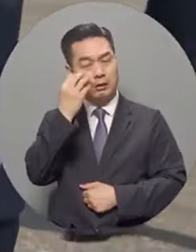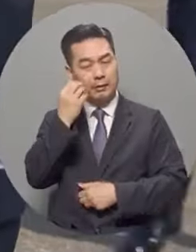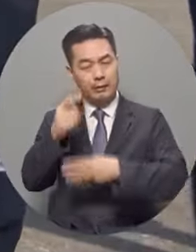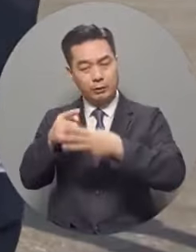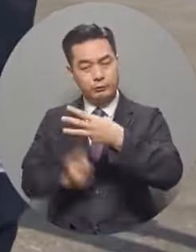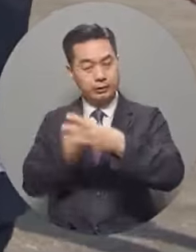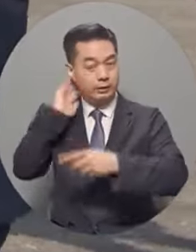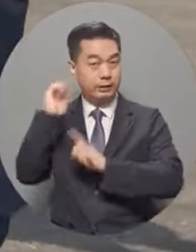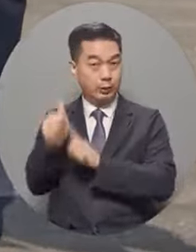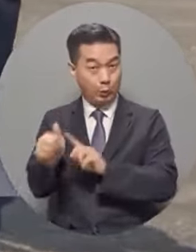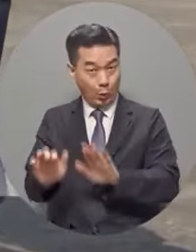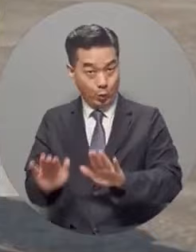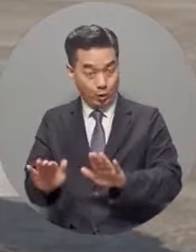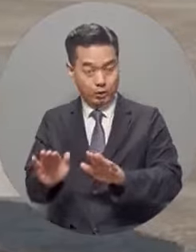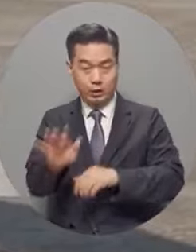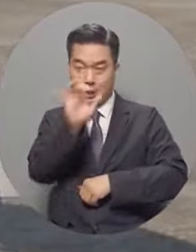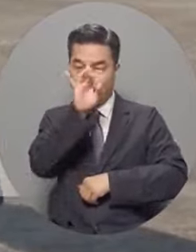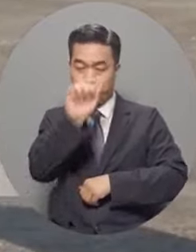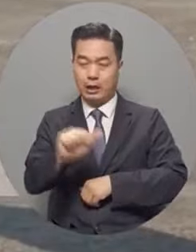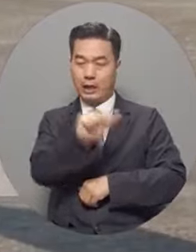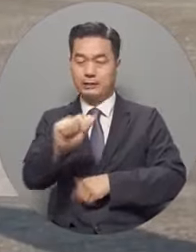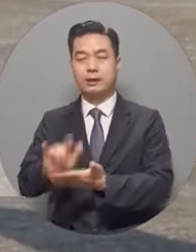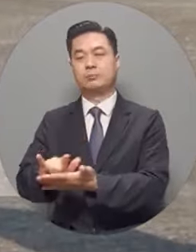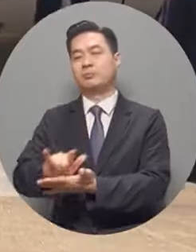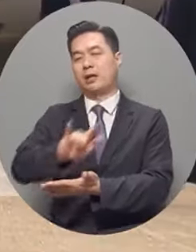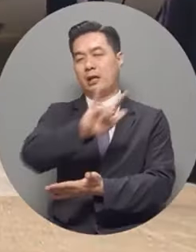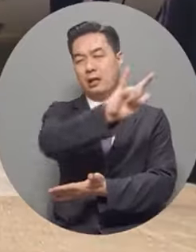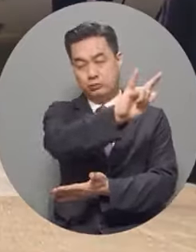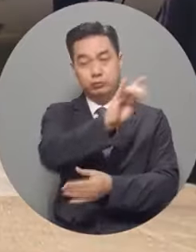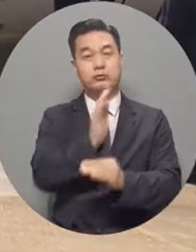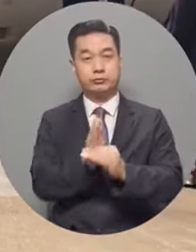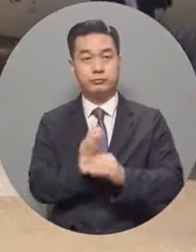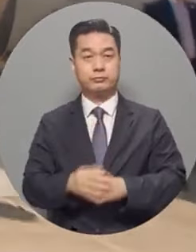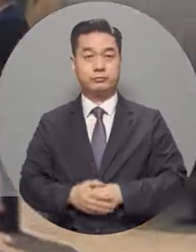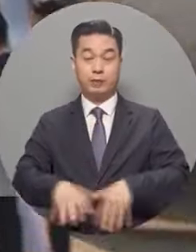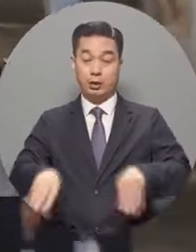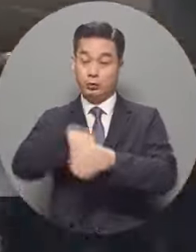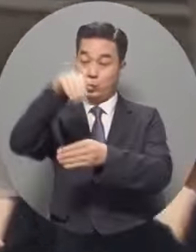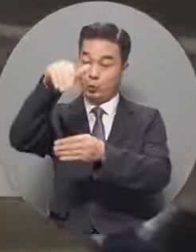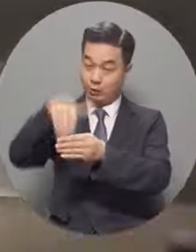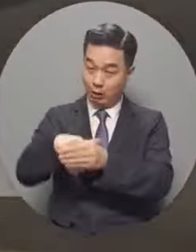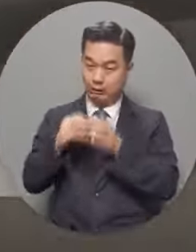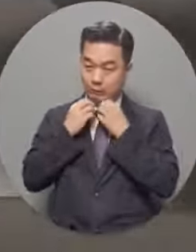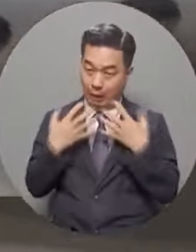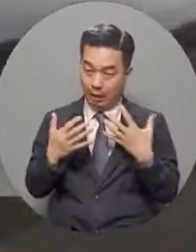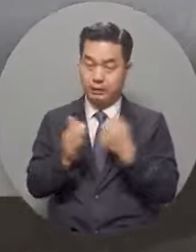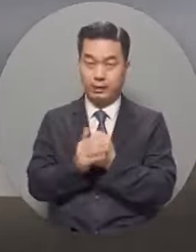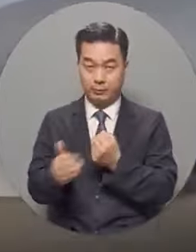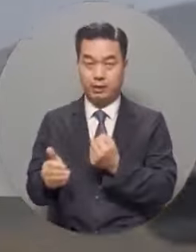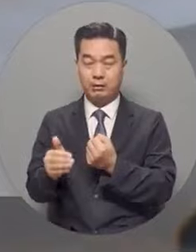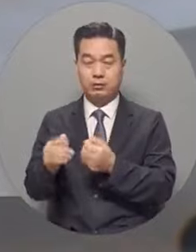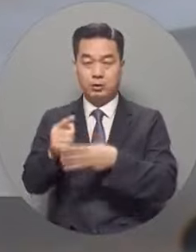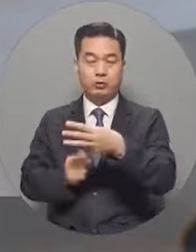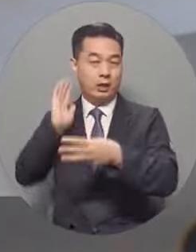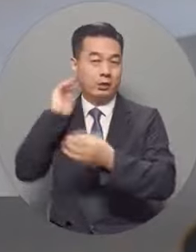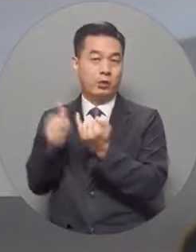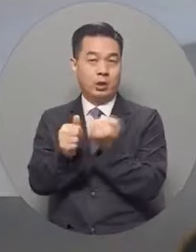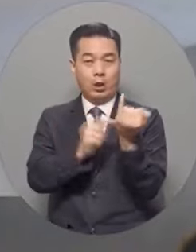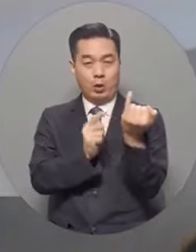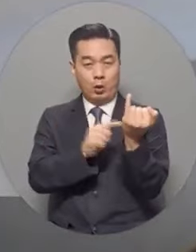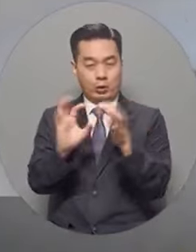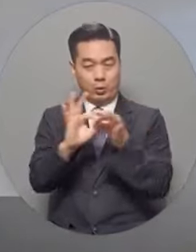대통령 부부는 오늘 중앙아시아로 순방을 떠났습니다. 총선과 맞물려 김 여사 관련 사건 처리를 미뤄온